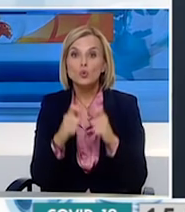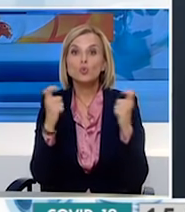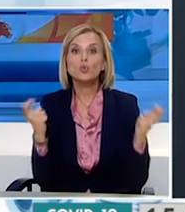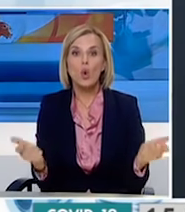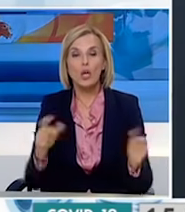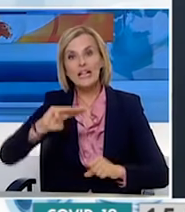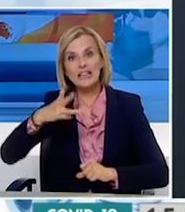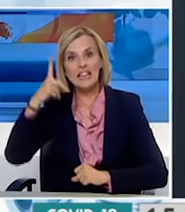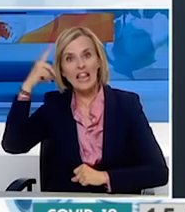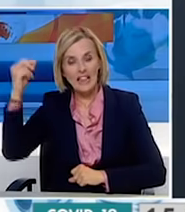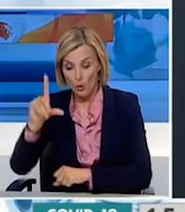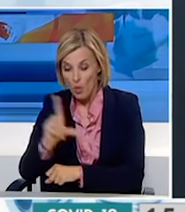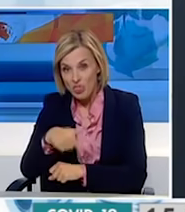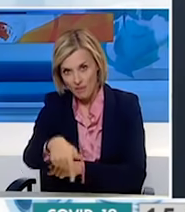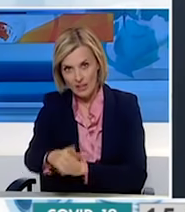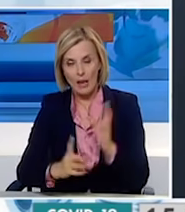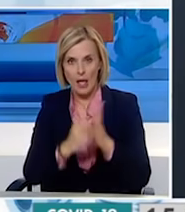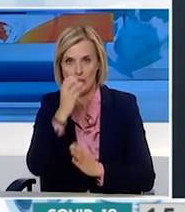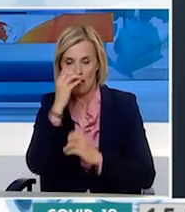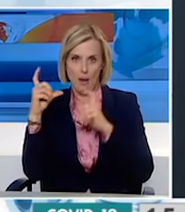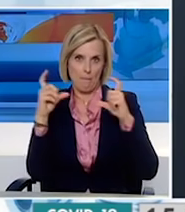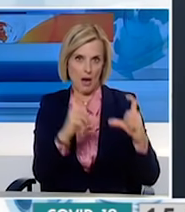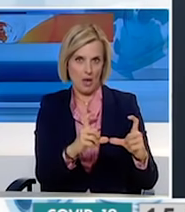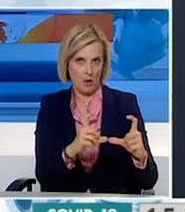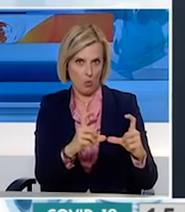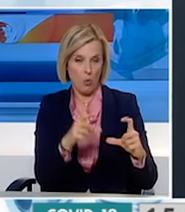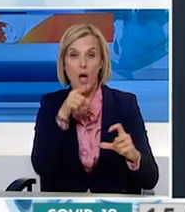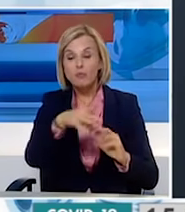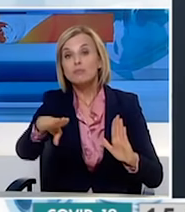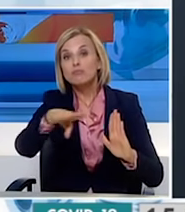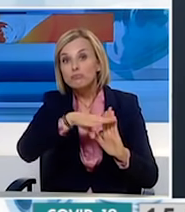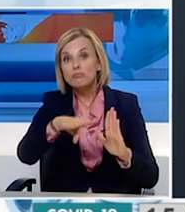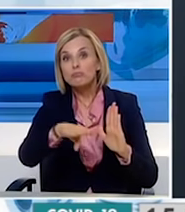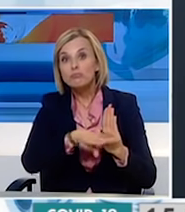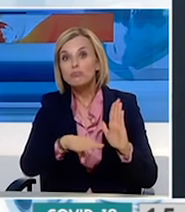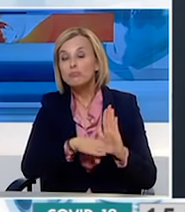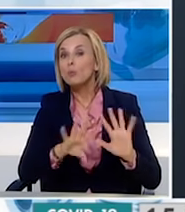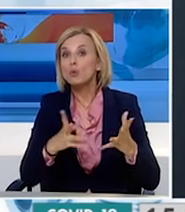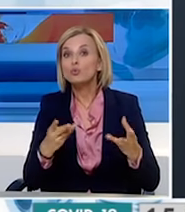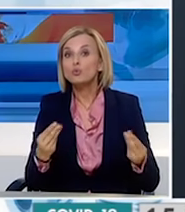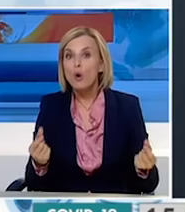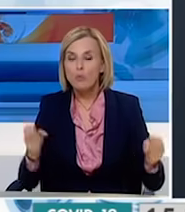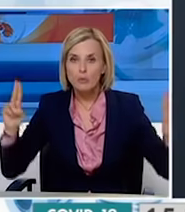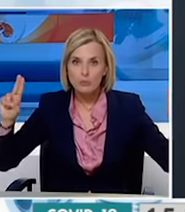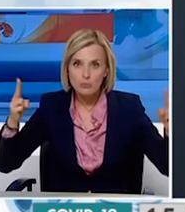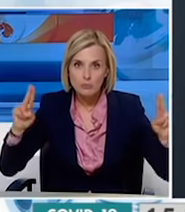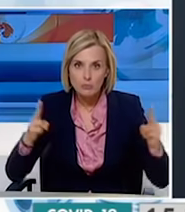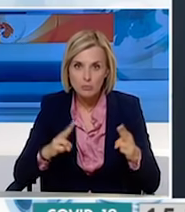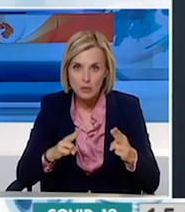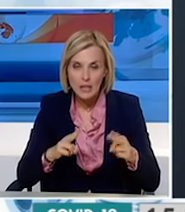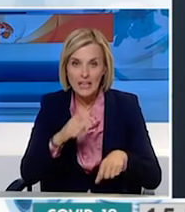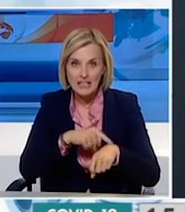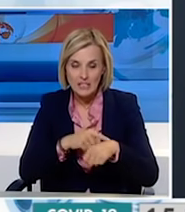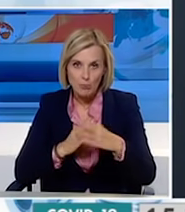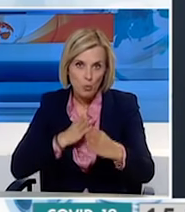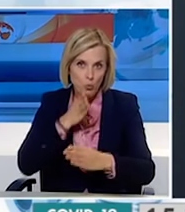Τρίτη Λυκείου, τη Δευτέρα 11 Μαΐου. Η νέα καθημερινότητα λοιπόν στα σχολεία είναι η εξής. Περιορίζεται ο συνωστισμός κατά την